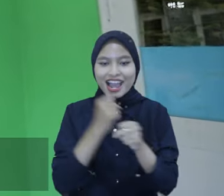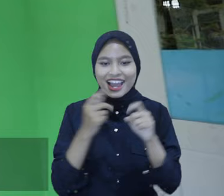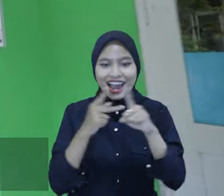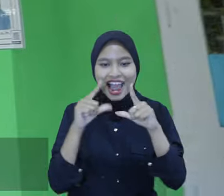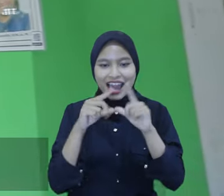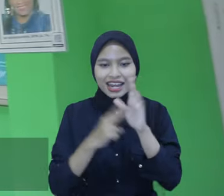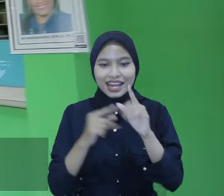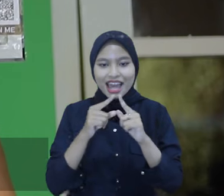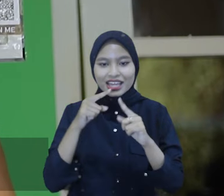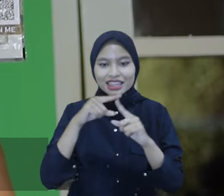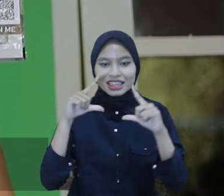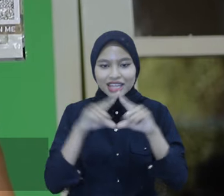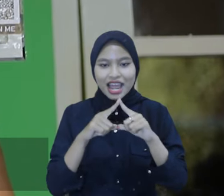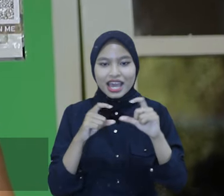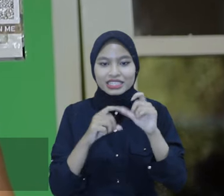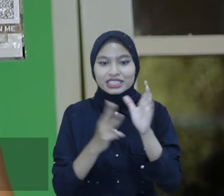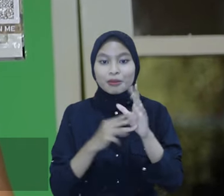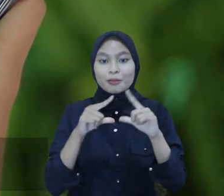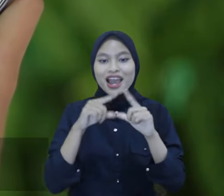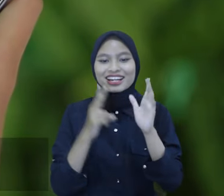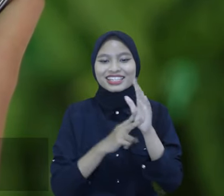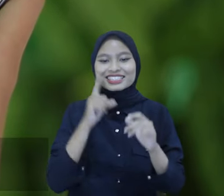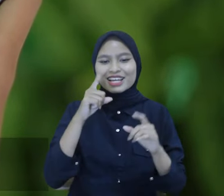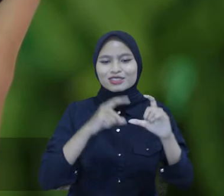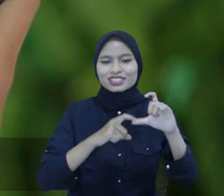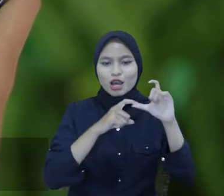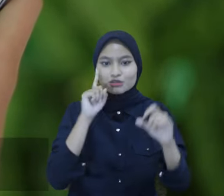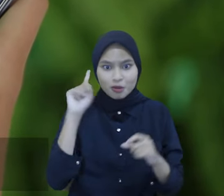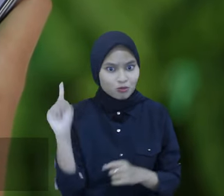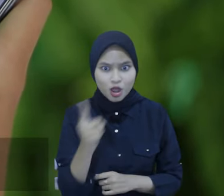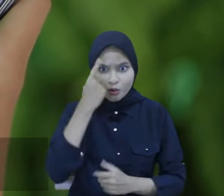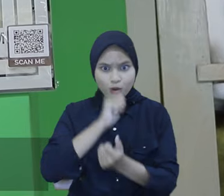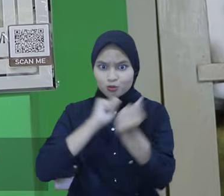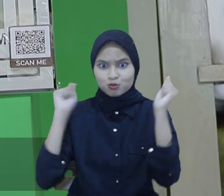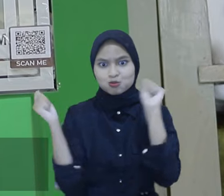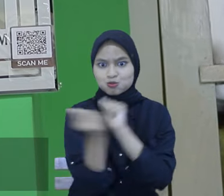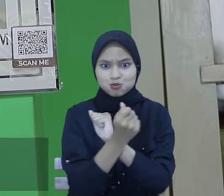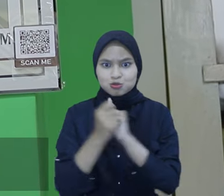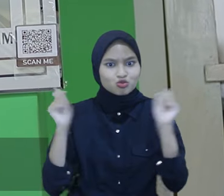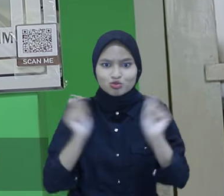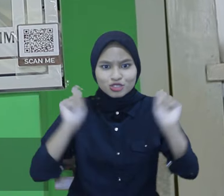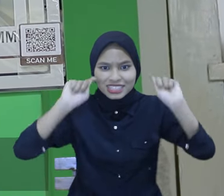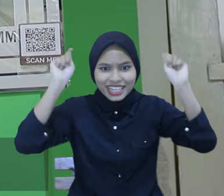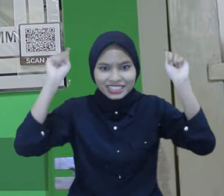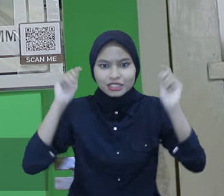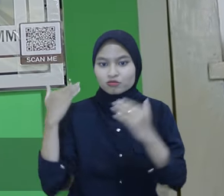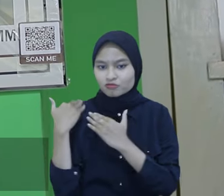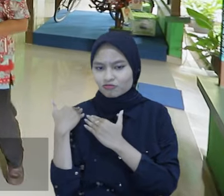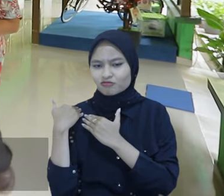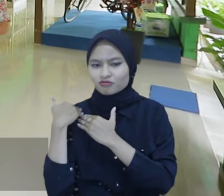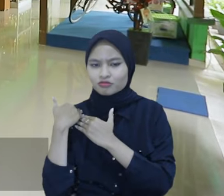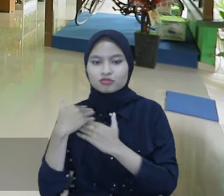Dana SMA Negeri 1 Sedayu karena telah menjadi pelopor perubahan dan sukses dalam